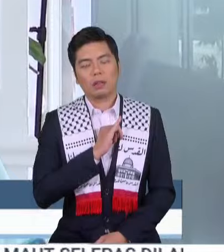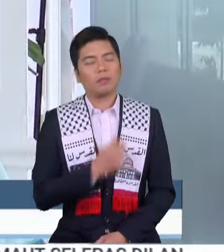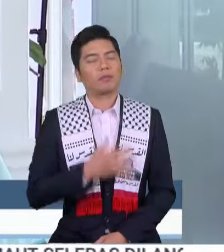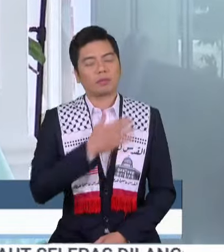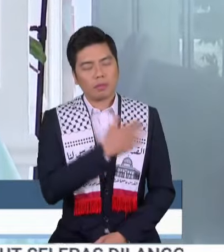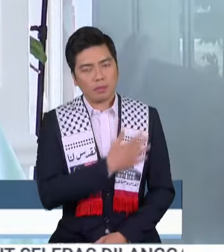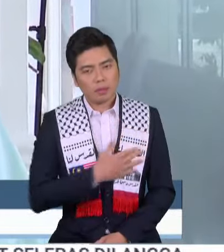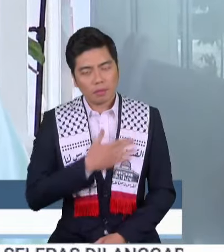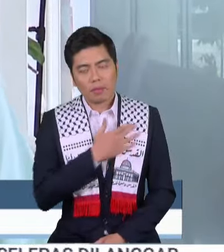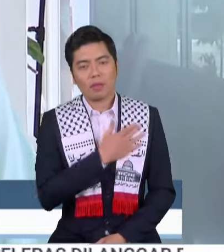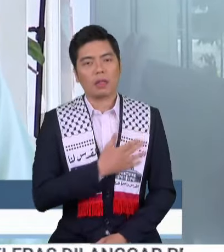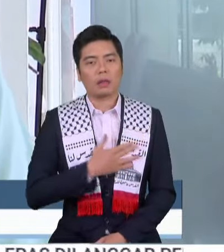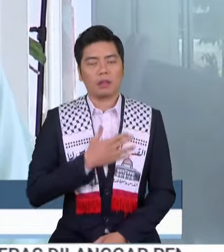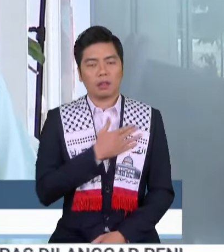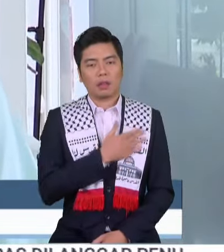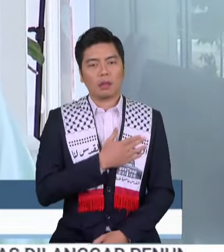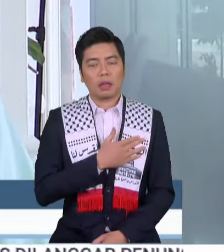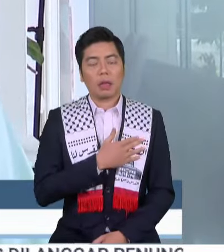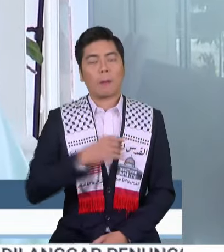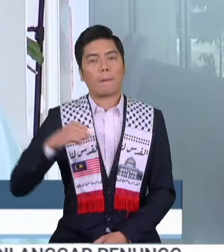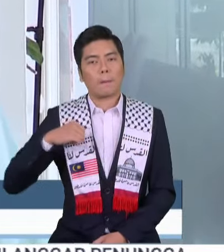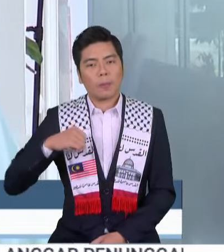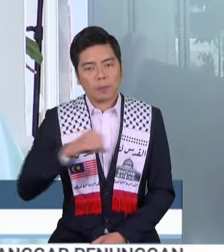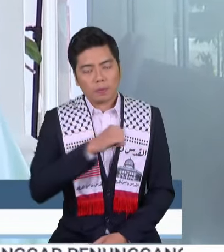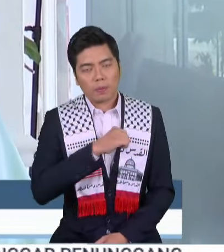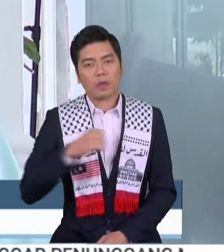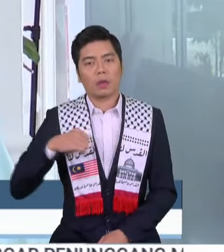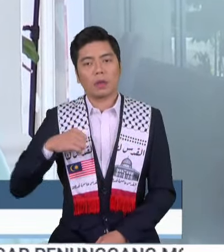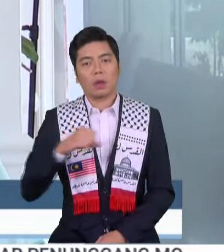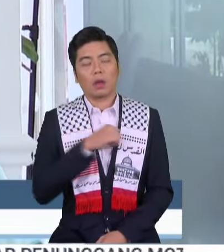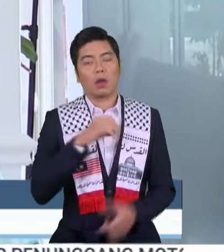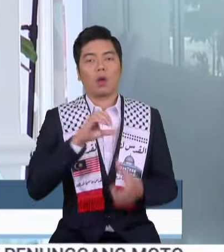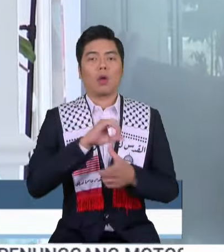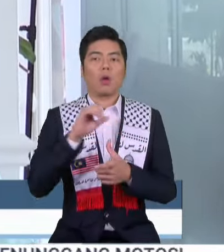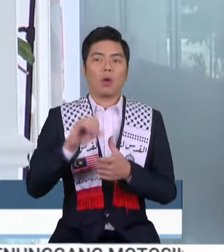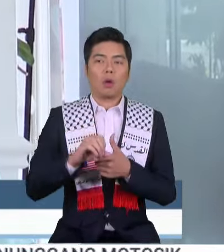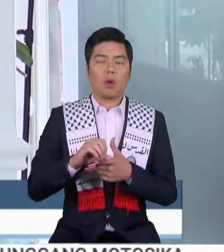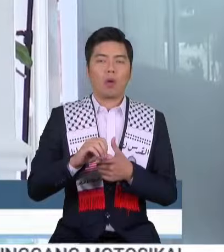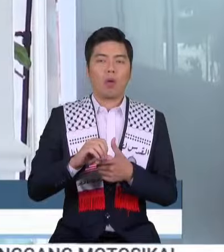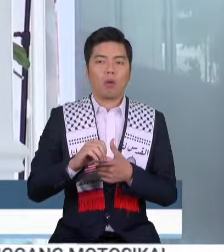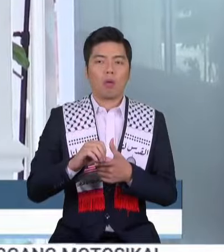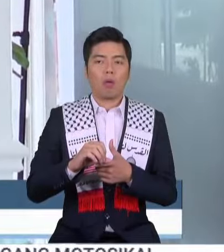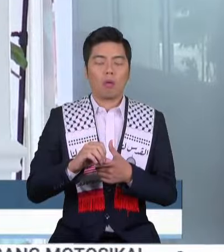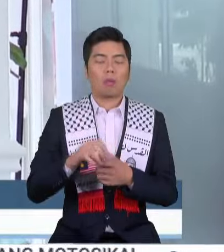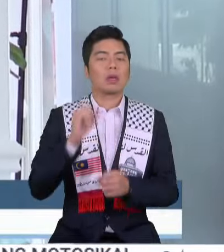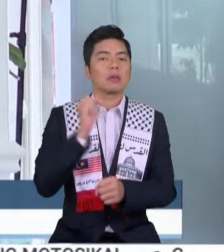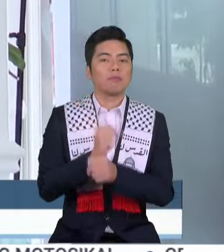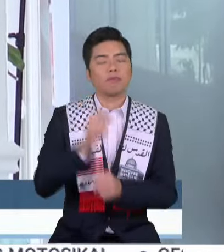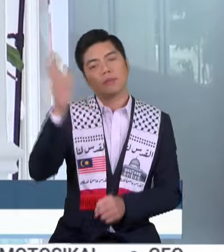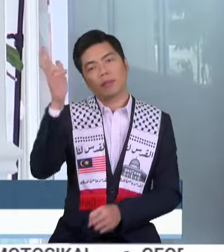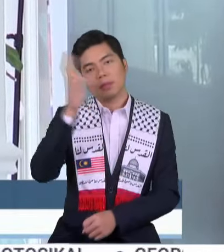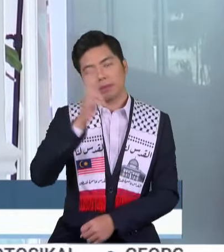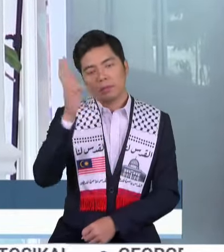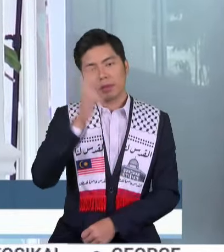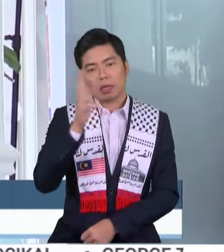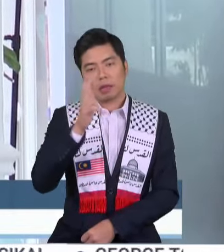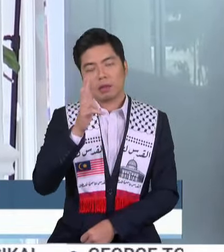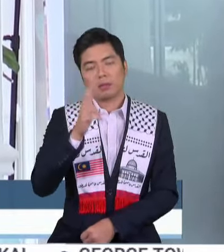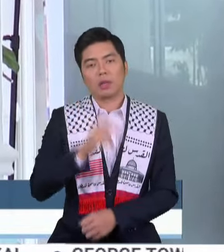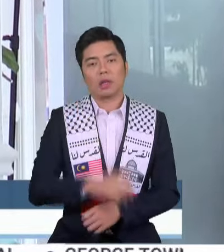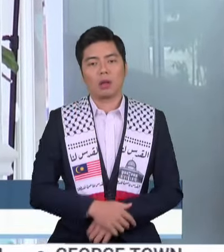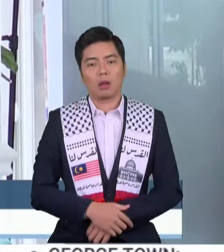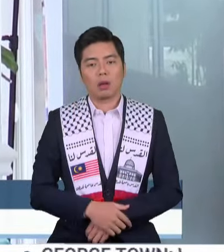merayulah kepada ahli-ahli ataupun pejabat awam yang di mana